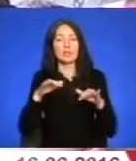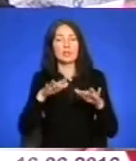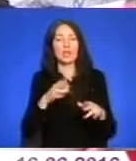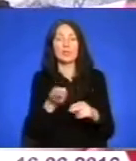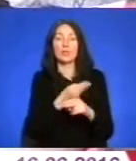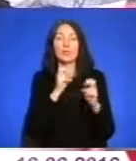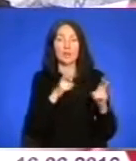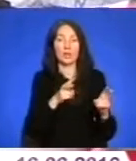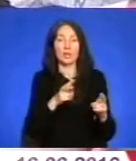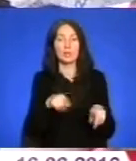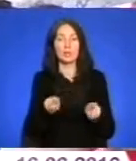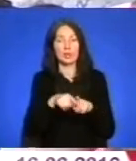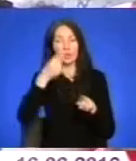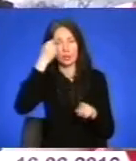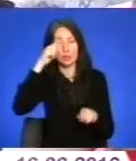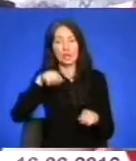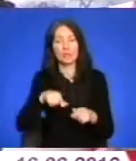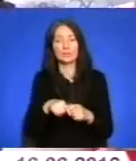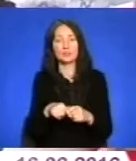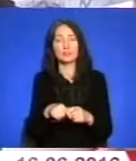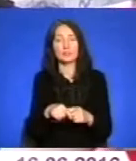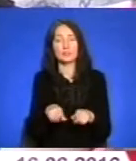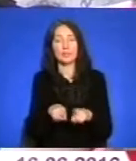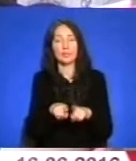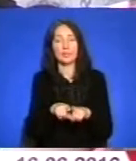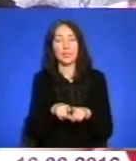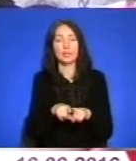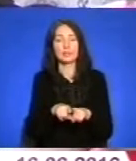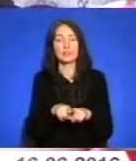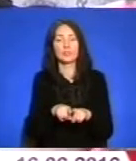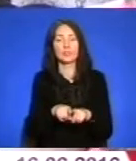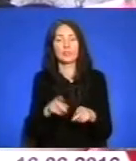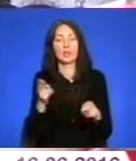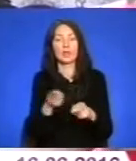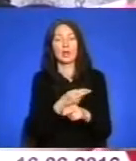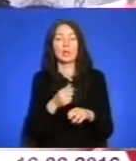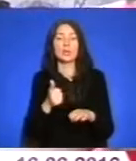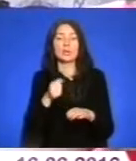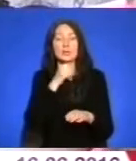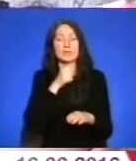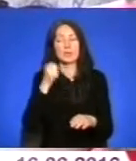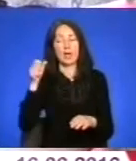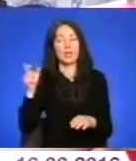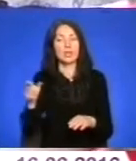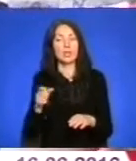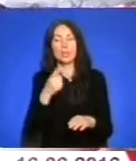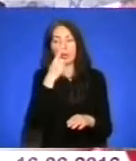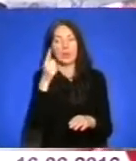безпеки? Так, знаю. Так, без вважатих, без старших, далеко не